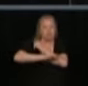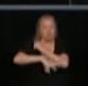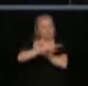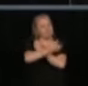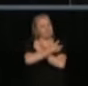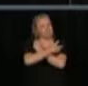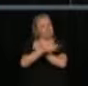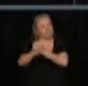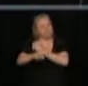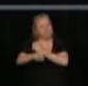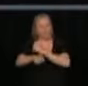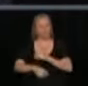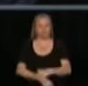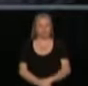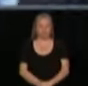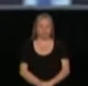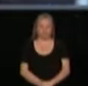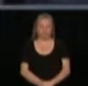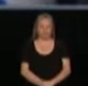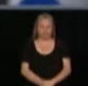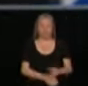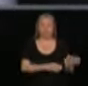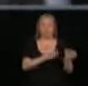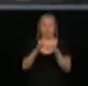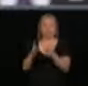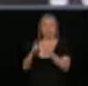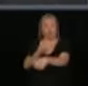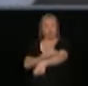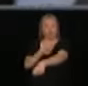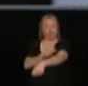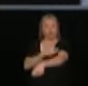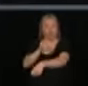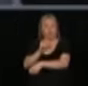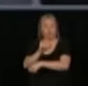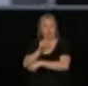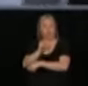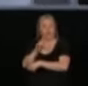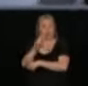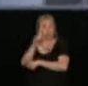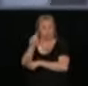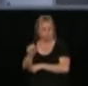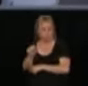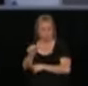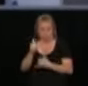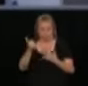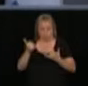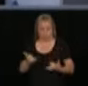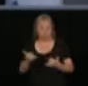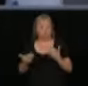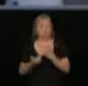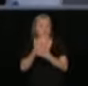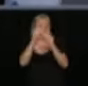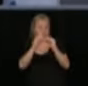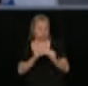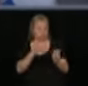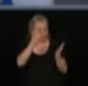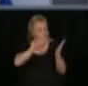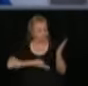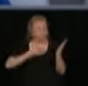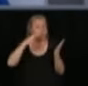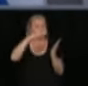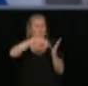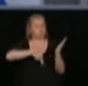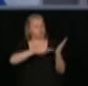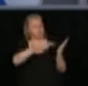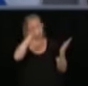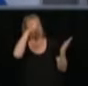Docteur Arruda, actuellement, on regarde les chiffres là, qui ont été publiés aujourd'hui, et puis on se pose des questions, même chez plusieurs spécialistes qui ont